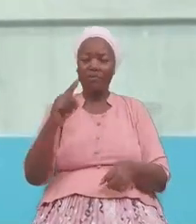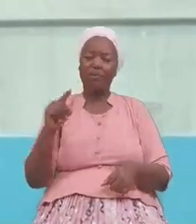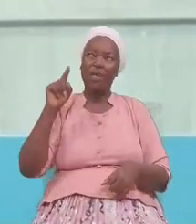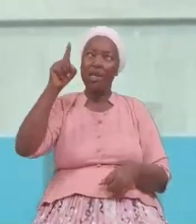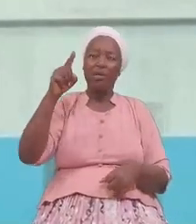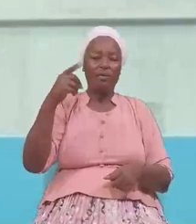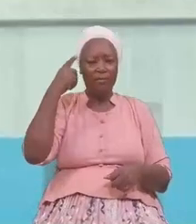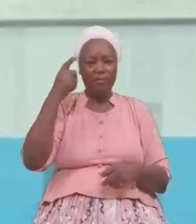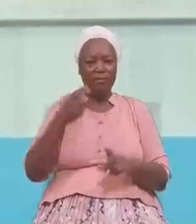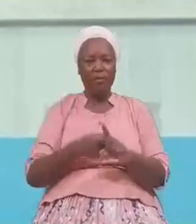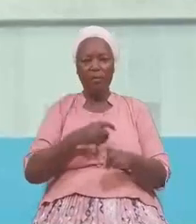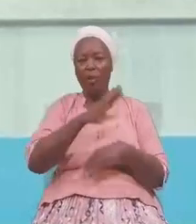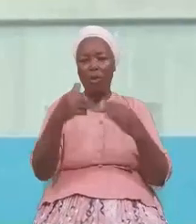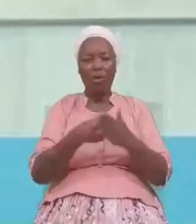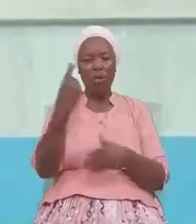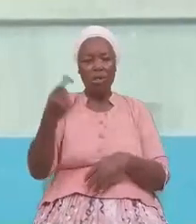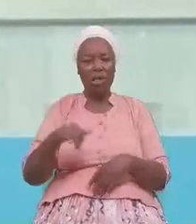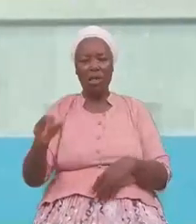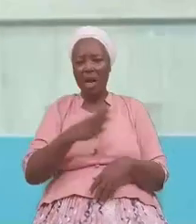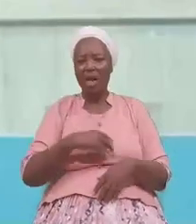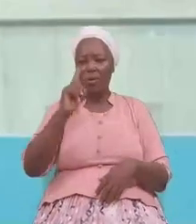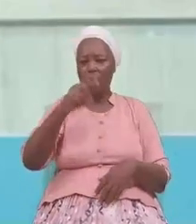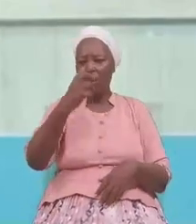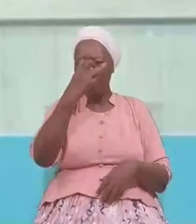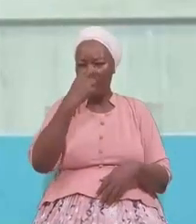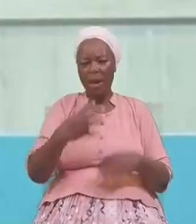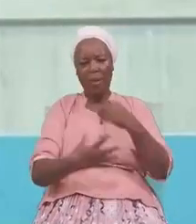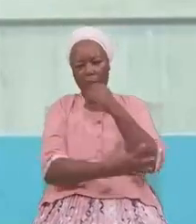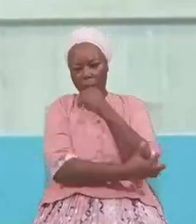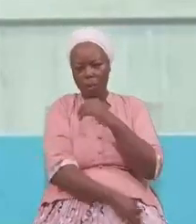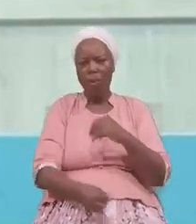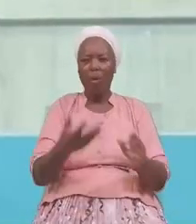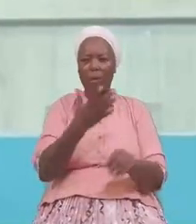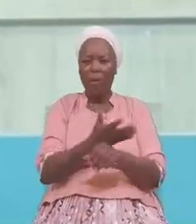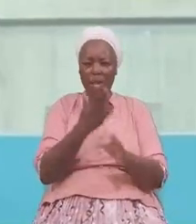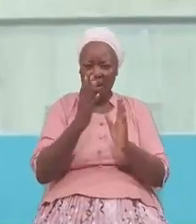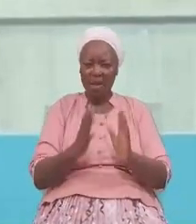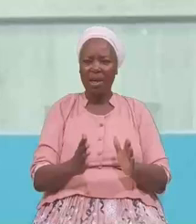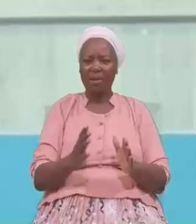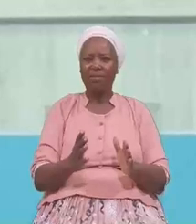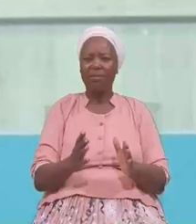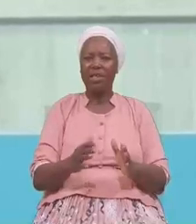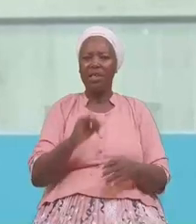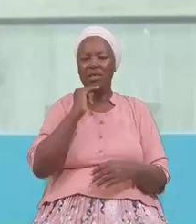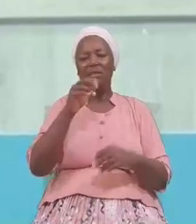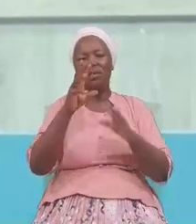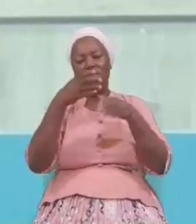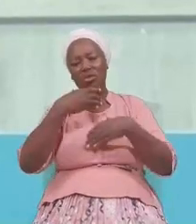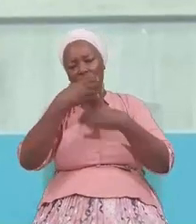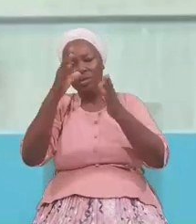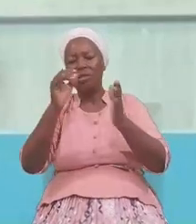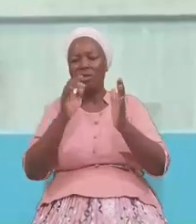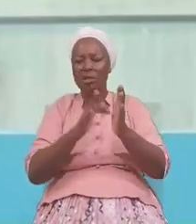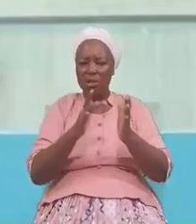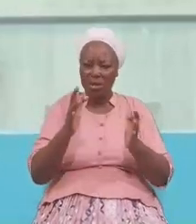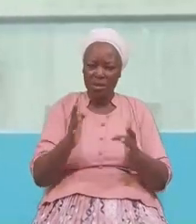éternité. Et un homme aveugle mendiant crie Jésus.